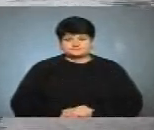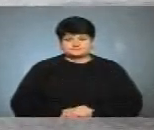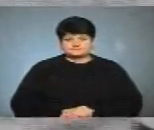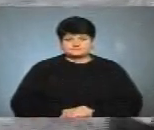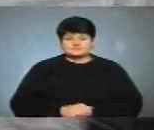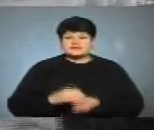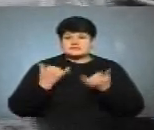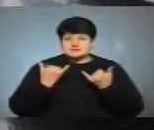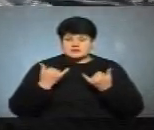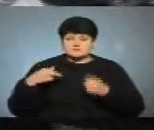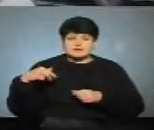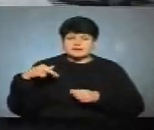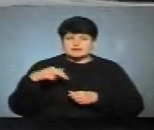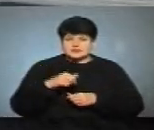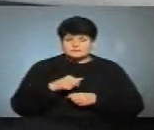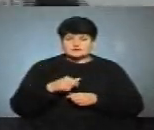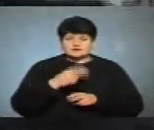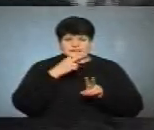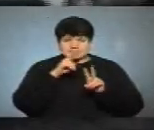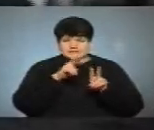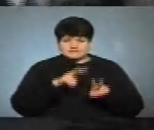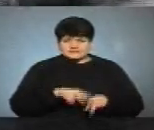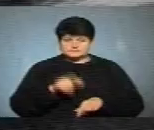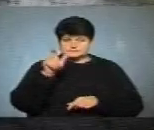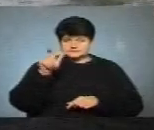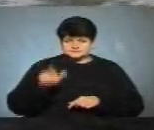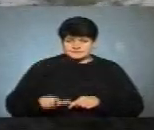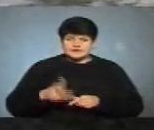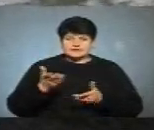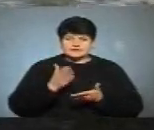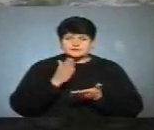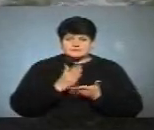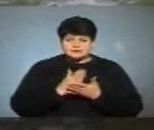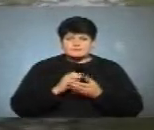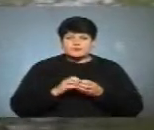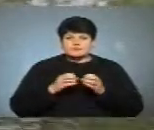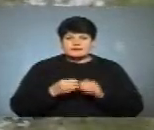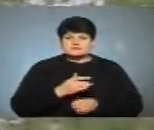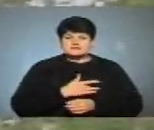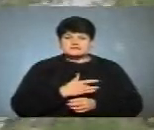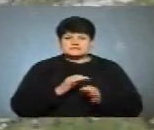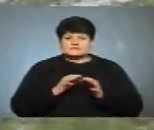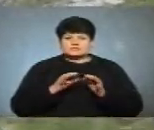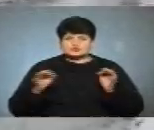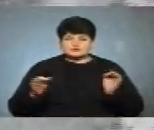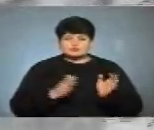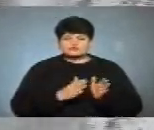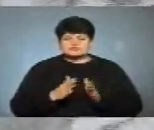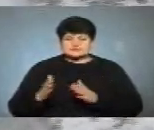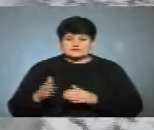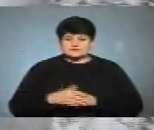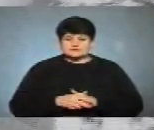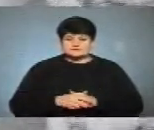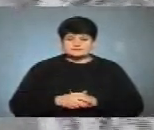Зараз ми йдемо дивитися пацієнта, який має проблеми із серцево-судинною системою.